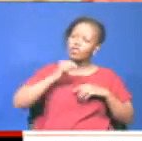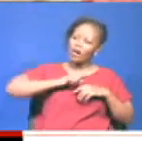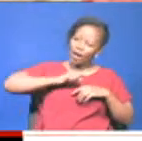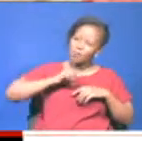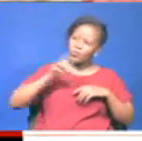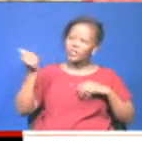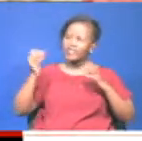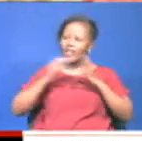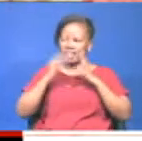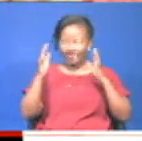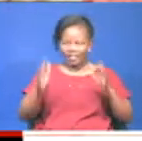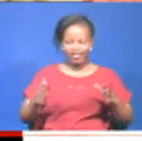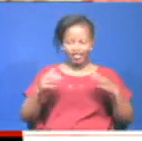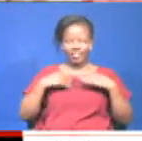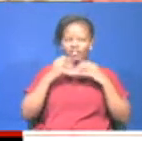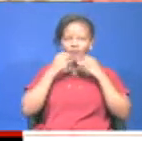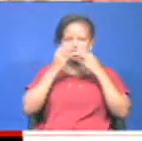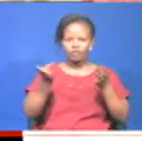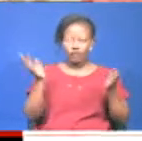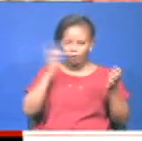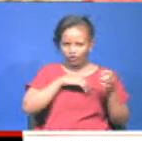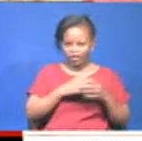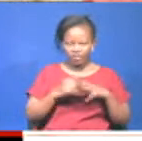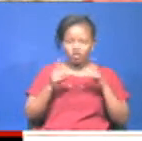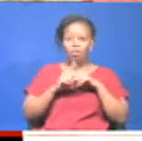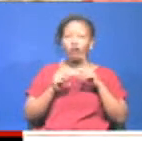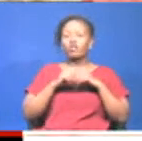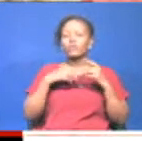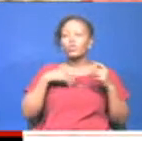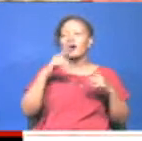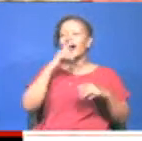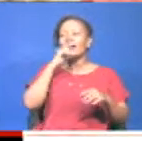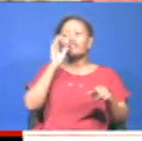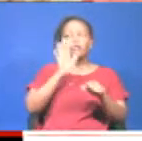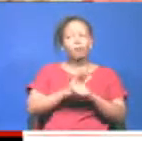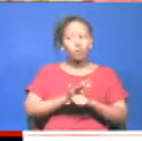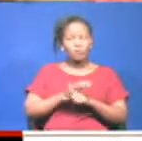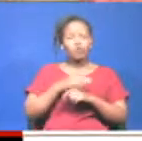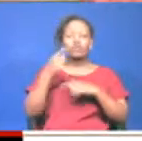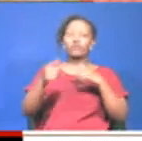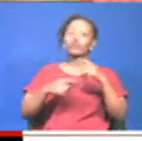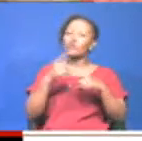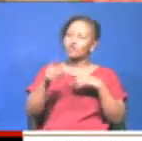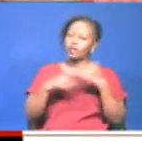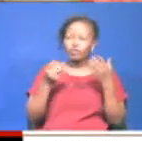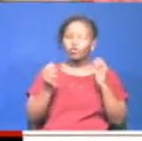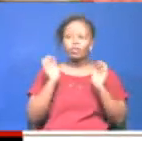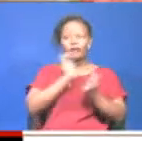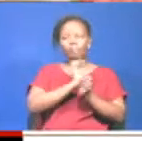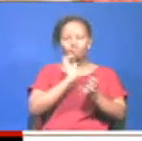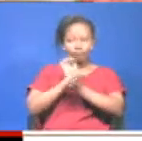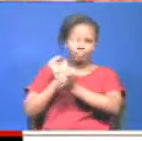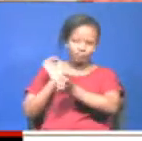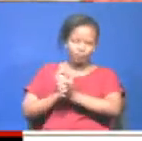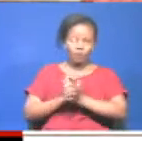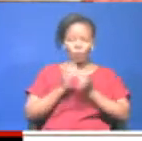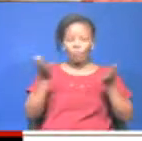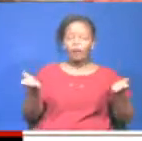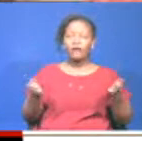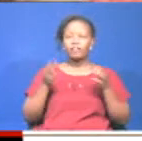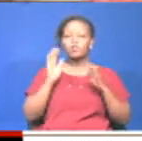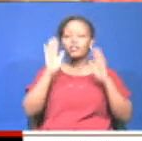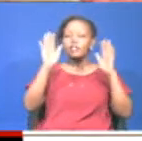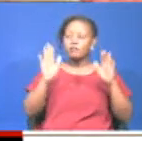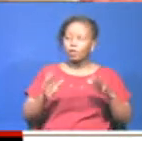pia hiyo na wakatuhakikishia wataendelea kudeal na hao watu. Ile kitu wanataka ni kufanya vitu kama